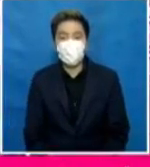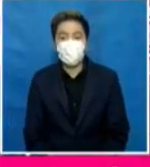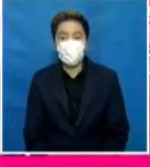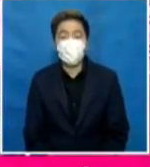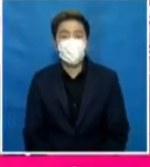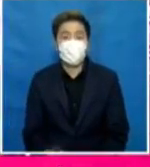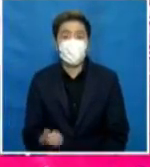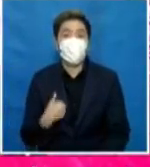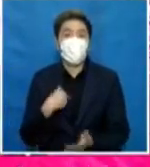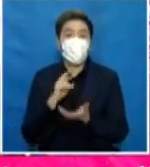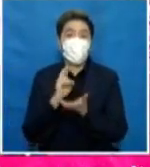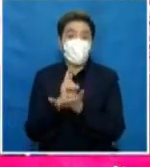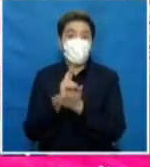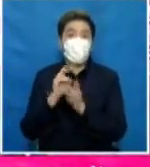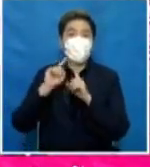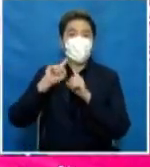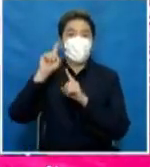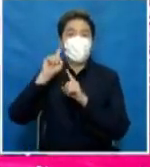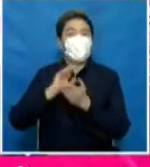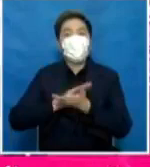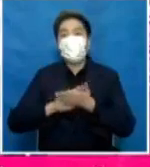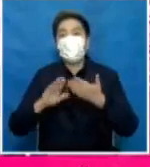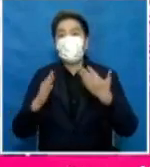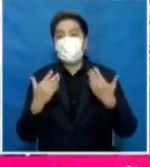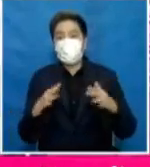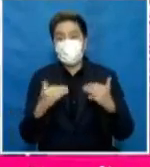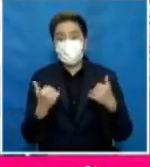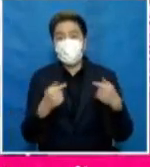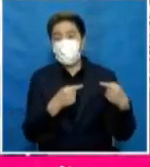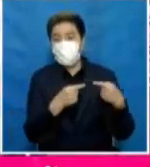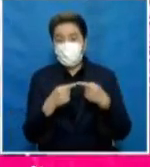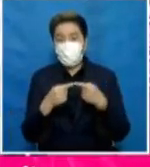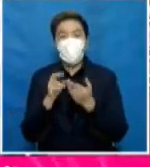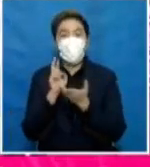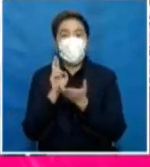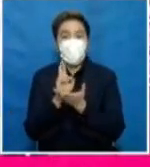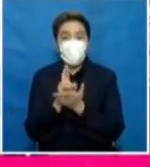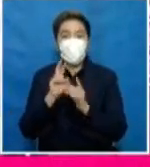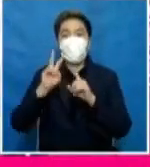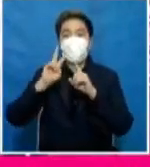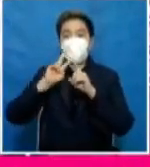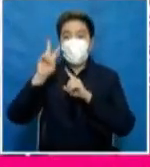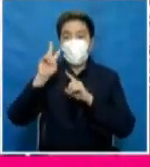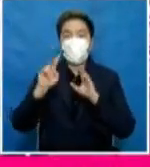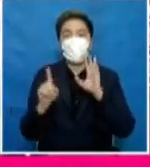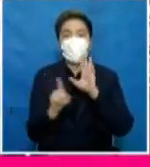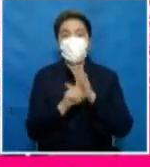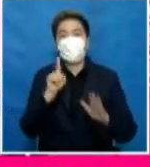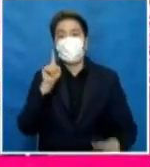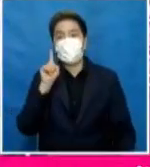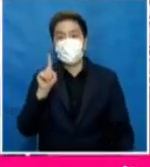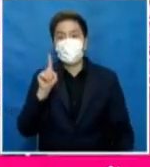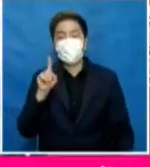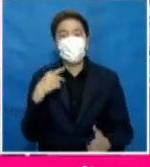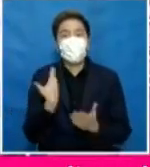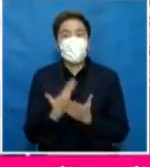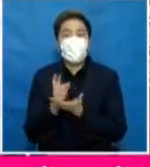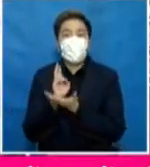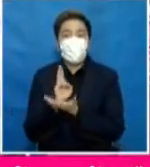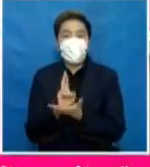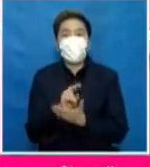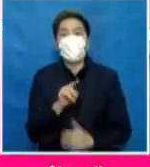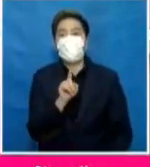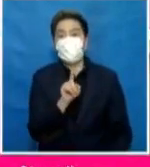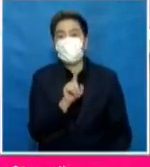ได้ทำการออกรางวัลอันดับที่1เรียบร้อยแล้วต่อไปจะทำการออกรางวัลอันดับที่2ออก1ครั้งเป็นเงิน1ล้านบ